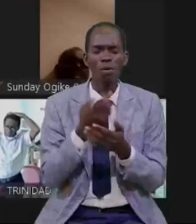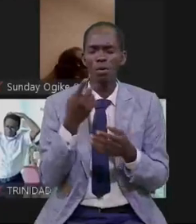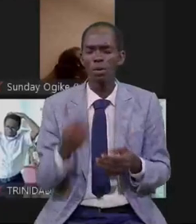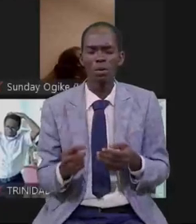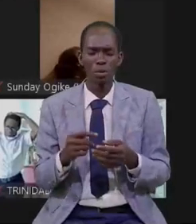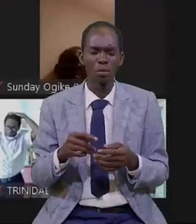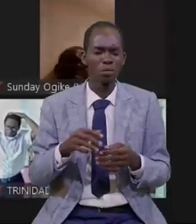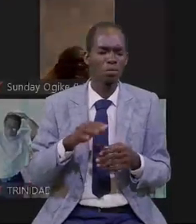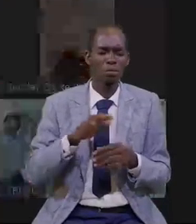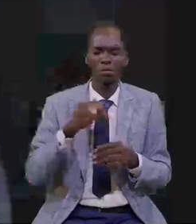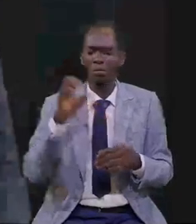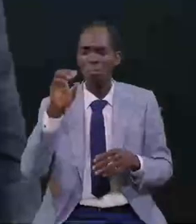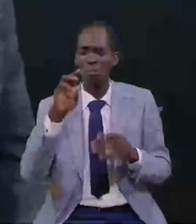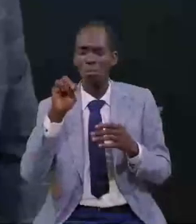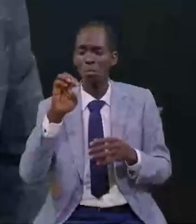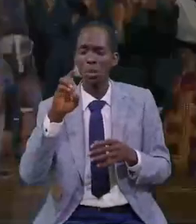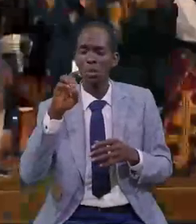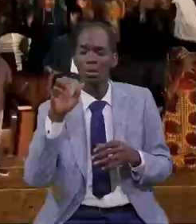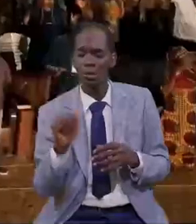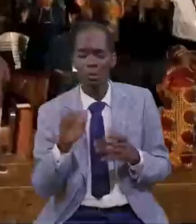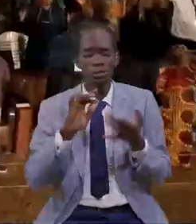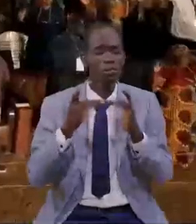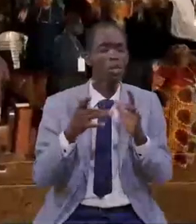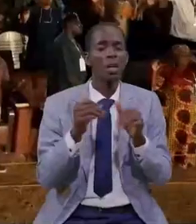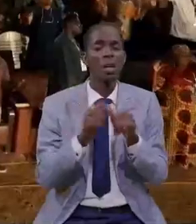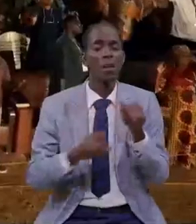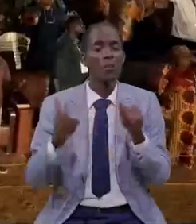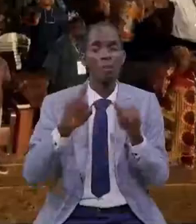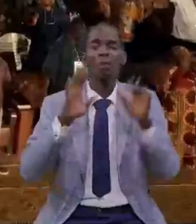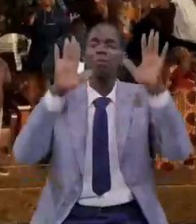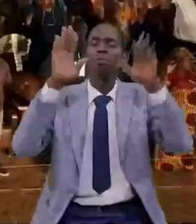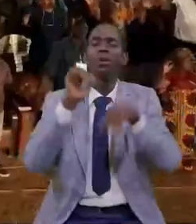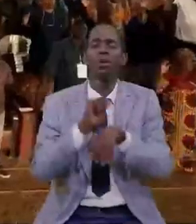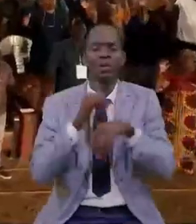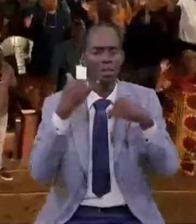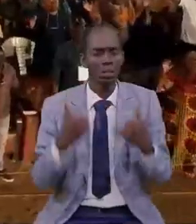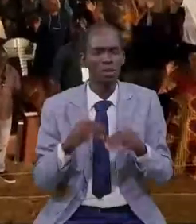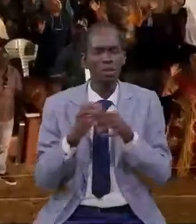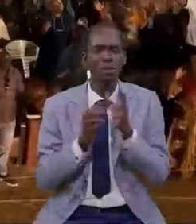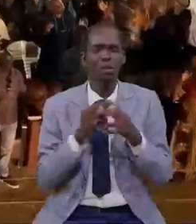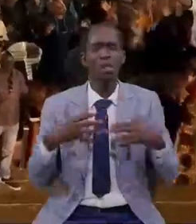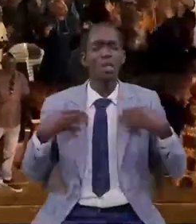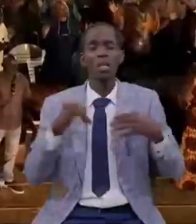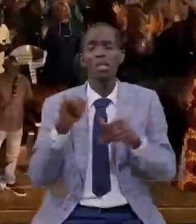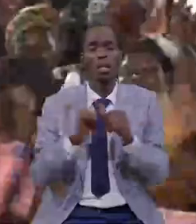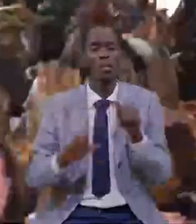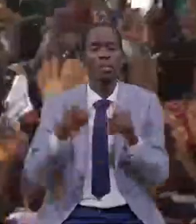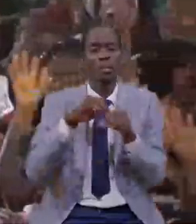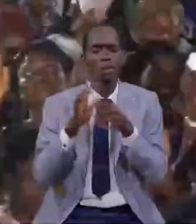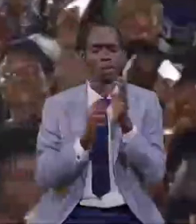tous les niveaux médias sociaux miracles partout guérison partout délivrance